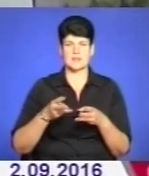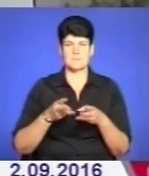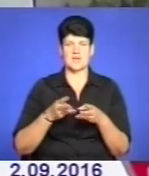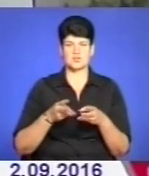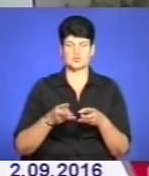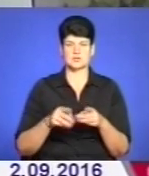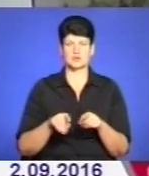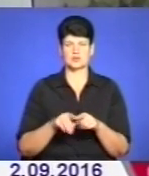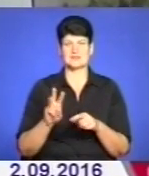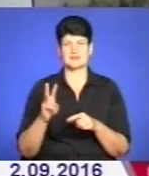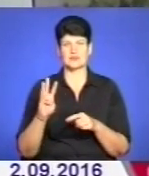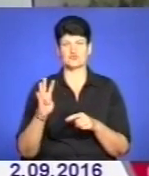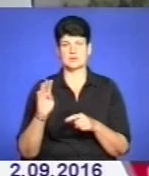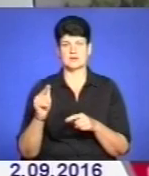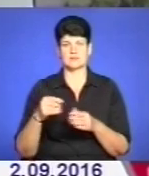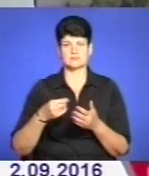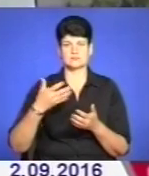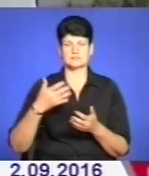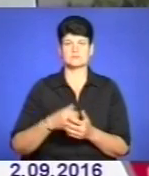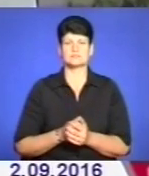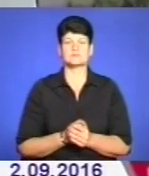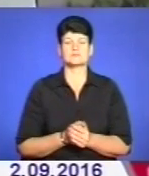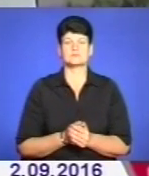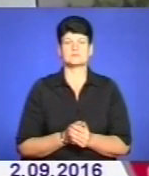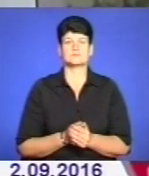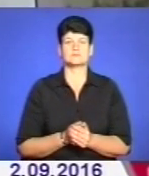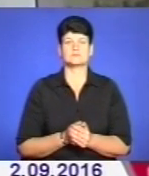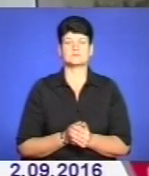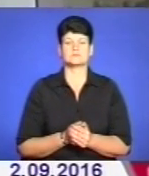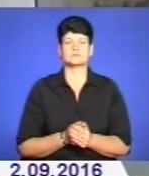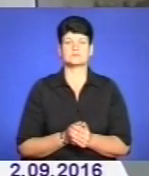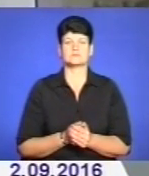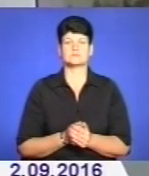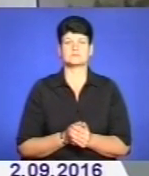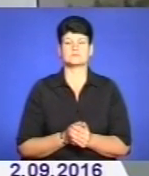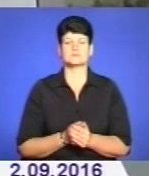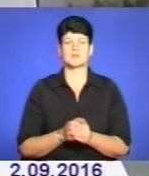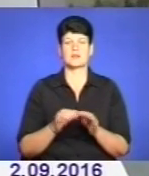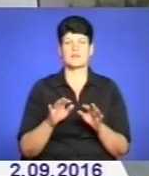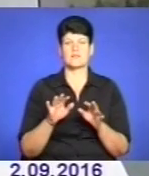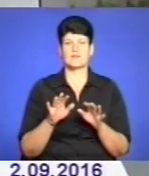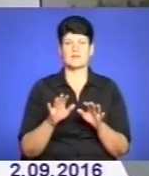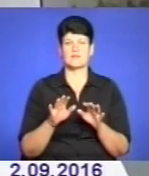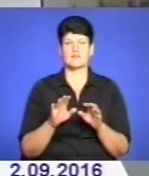такі йдуть, теж 3-4 гривні. Барині поки що стоять на місці.